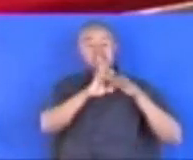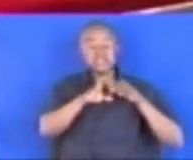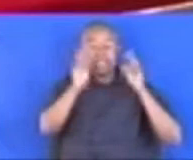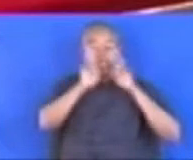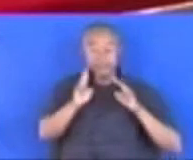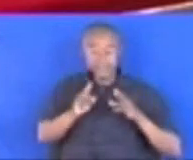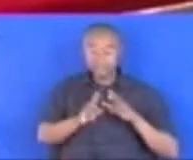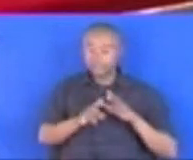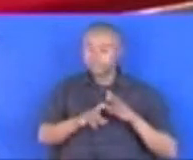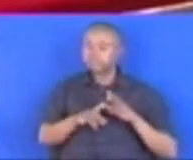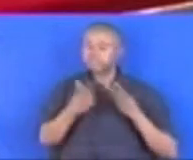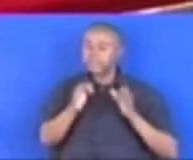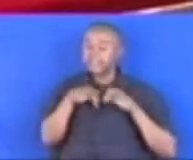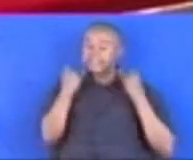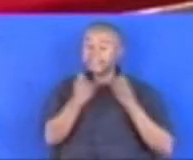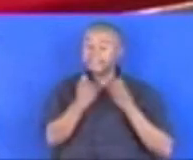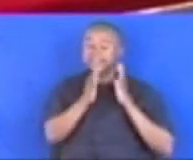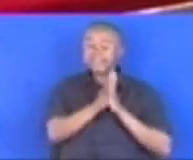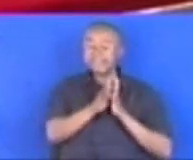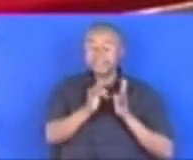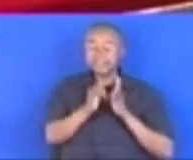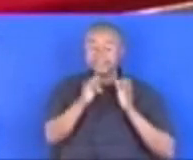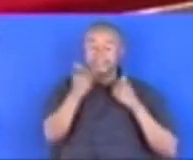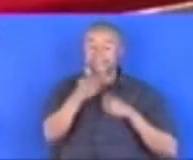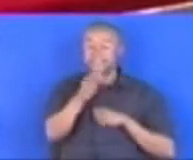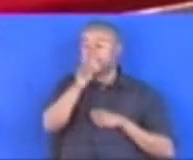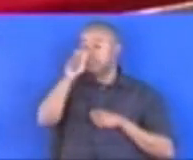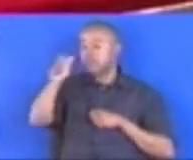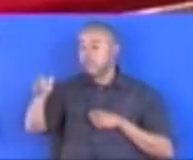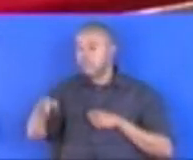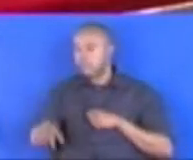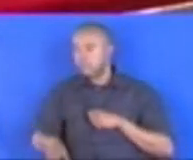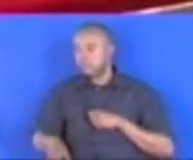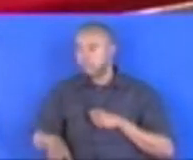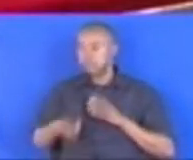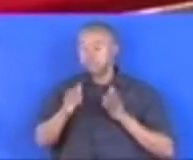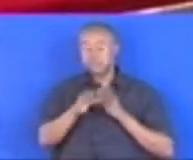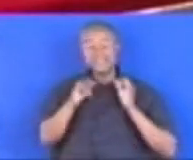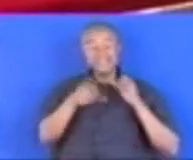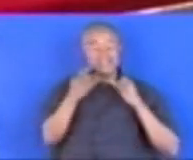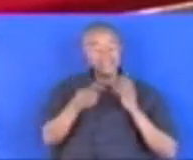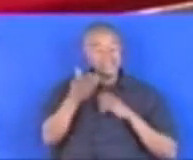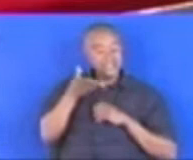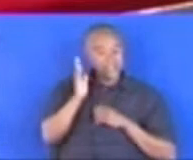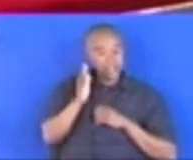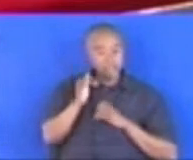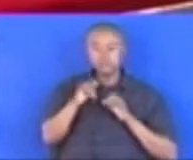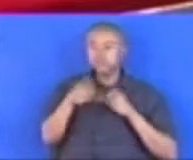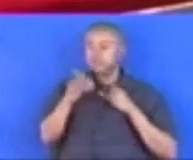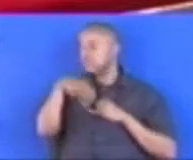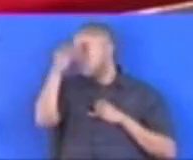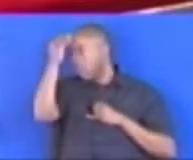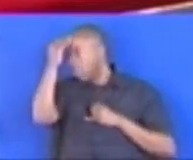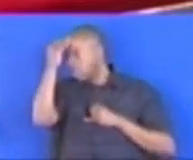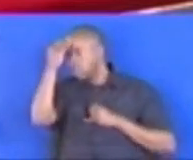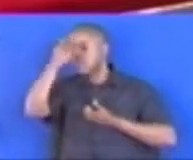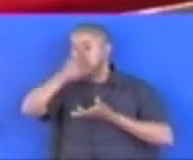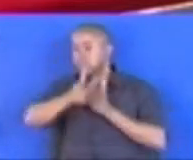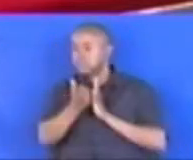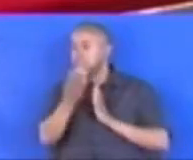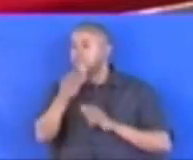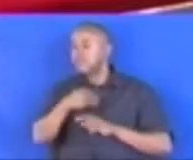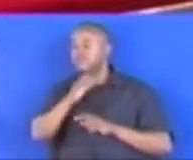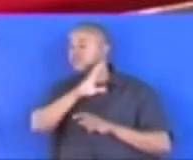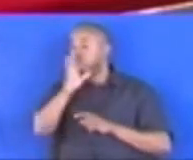dini, asasi zisizo za kiserikali, taasisi za serikali, taasisi za elimu, sekta binafsi na sekta